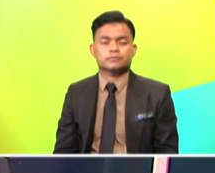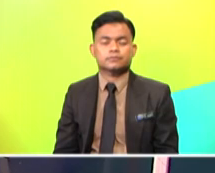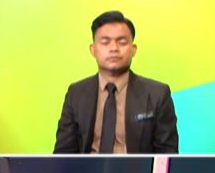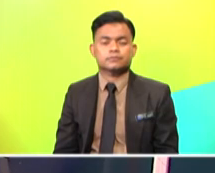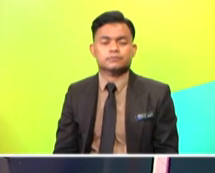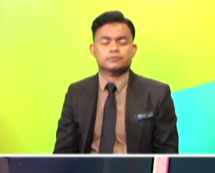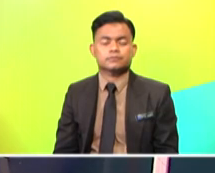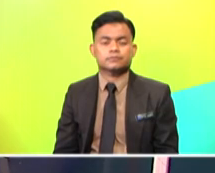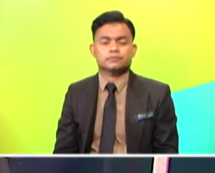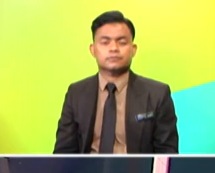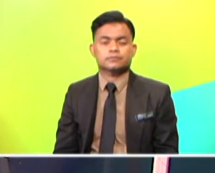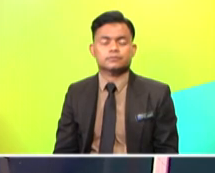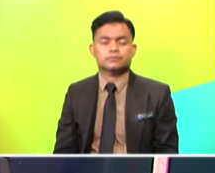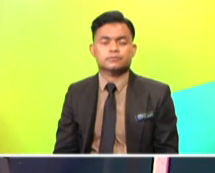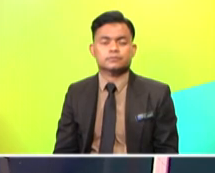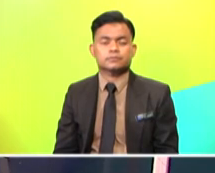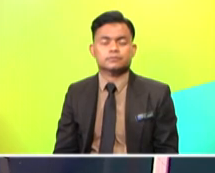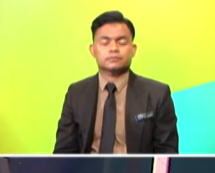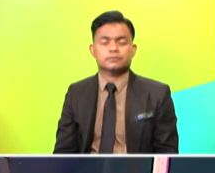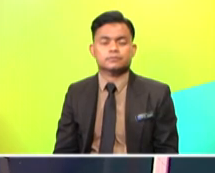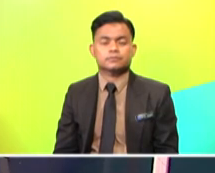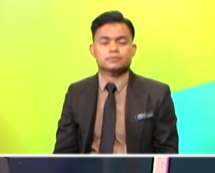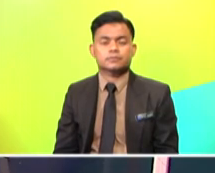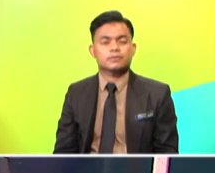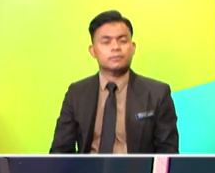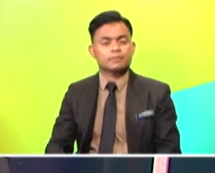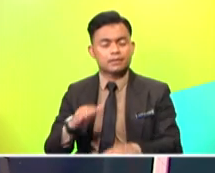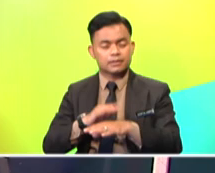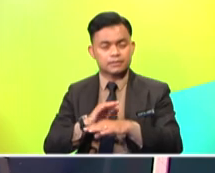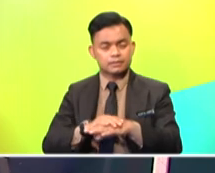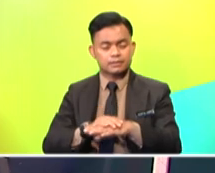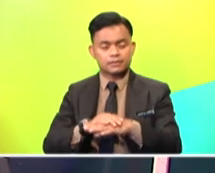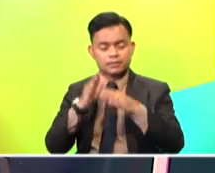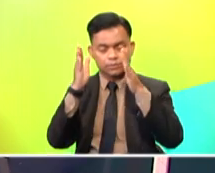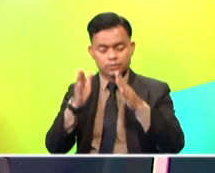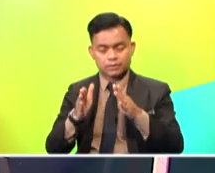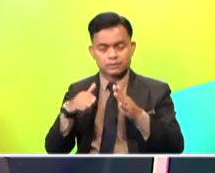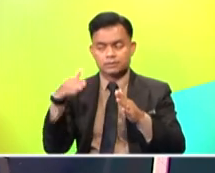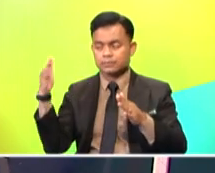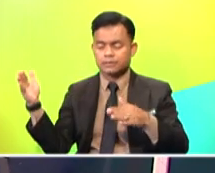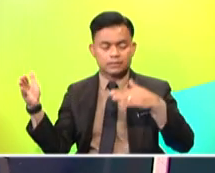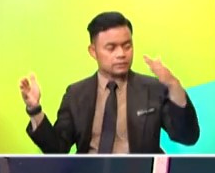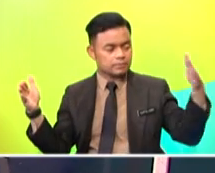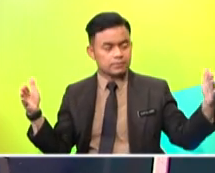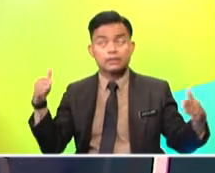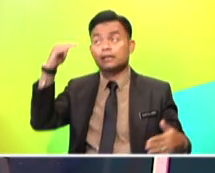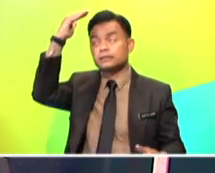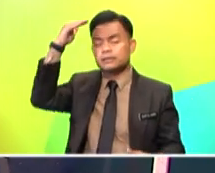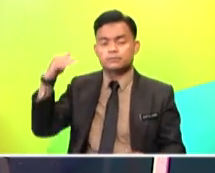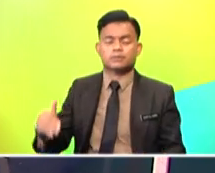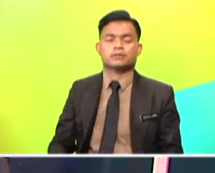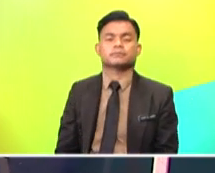Kita. Depan, belakang, atas, dekat bawah. Atas bawah. Ya, betul Ifan. Ini rumah